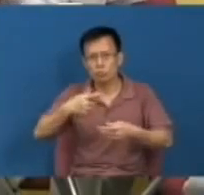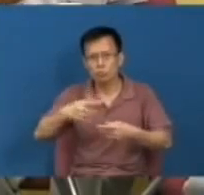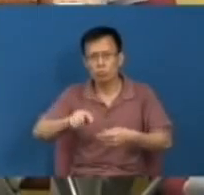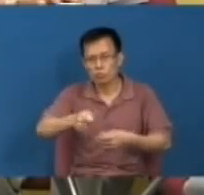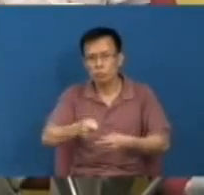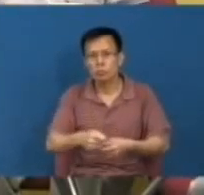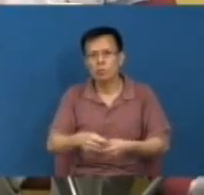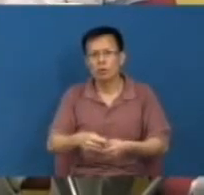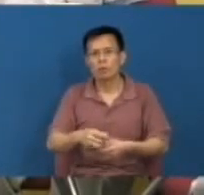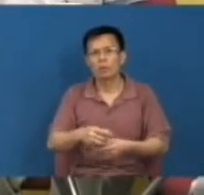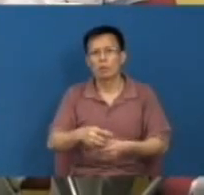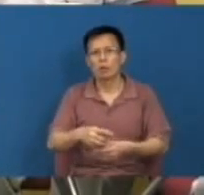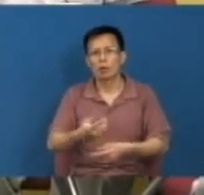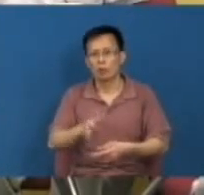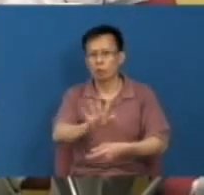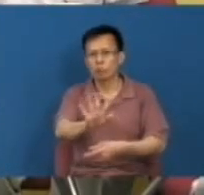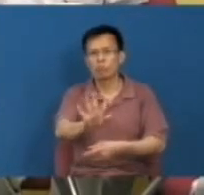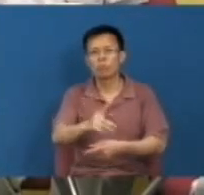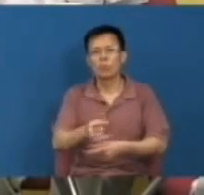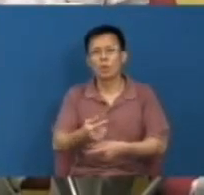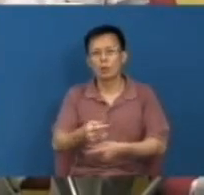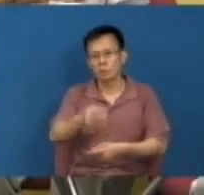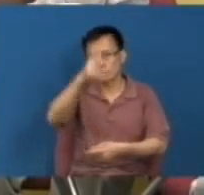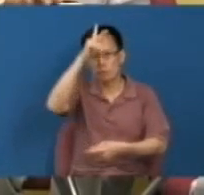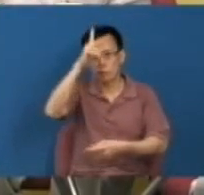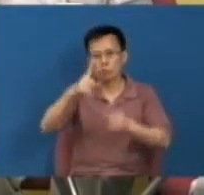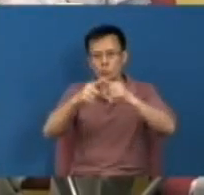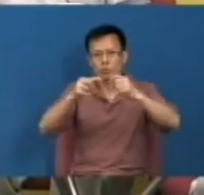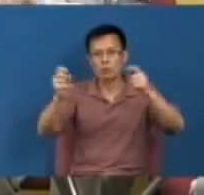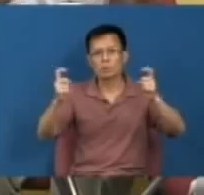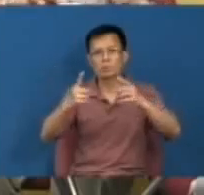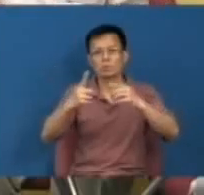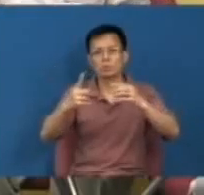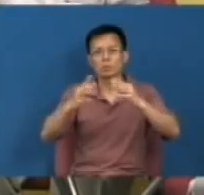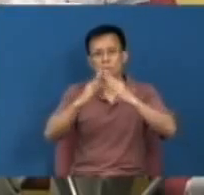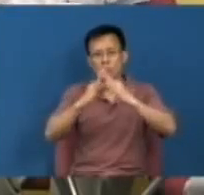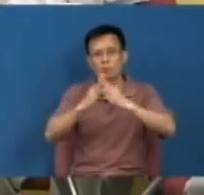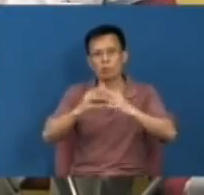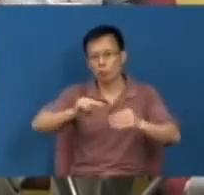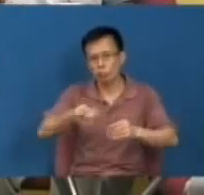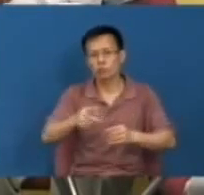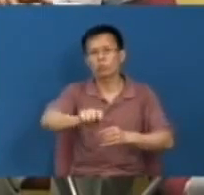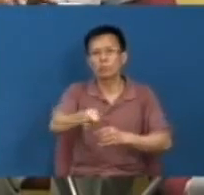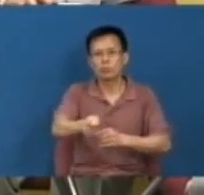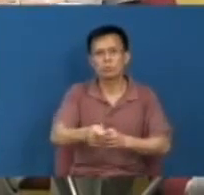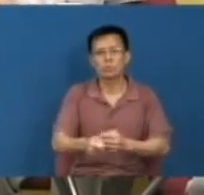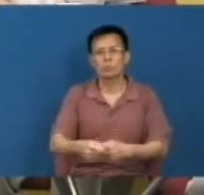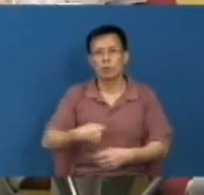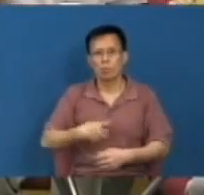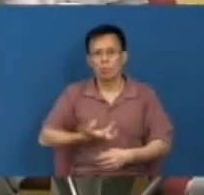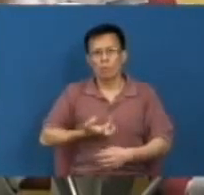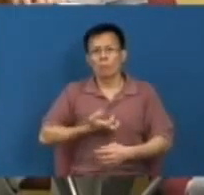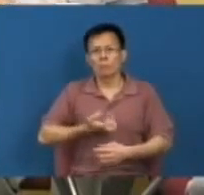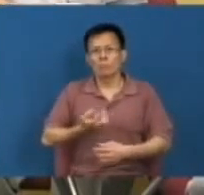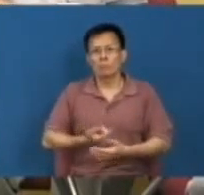說不是，就是這個市建局換了你的，收了你的。那我就很生氣